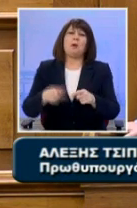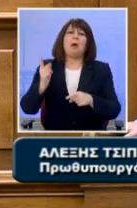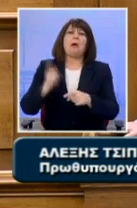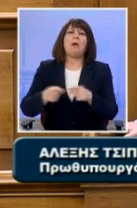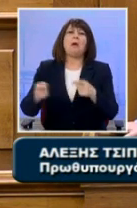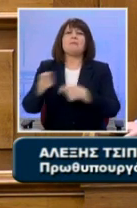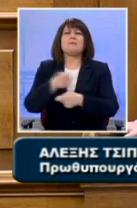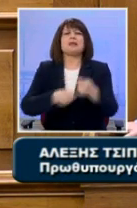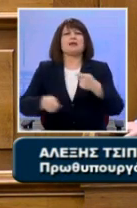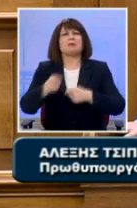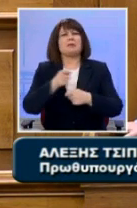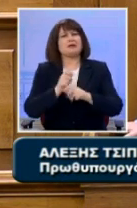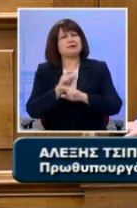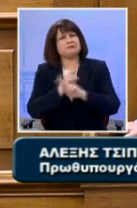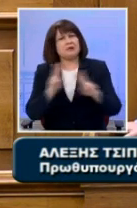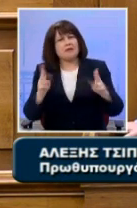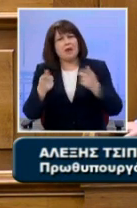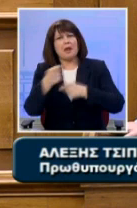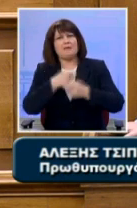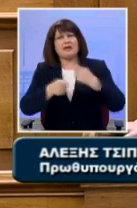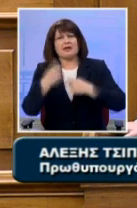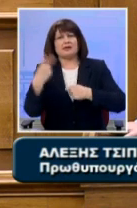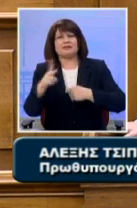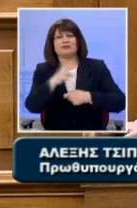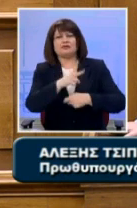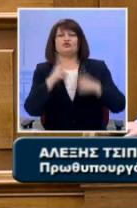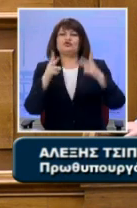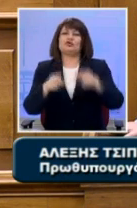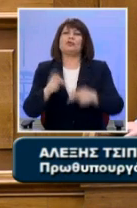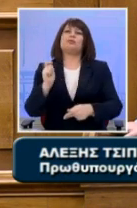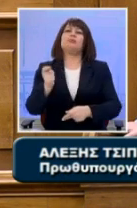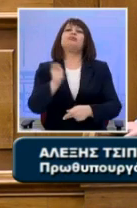επιχειρηματίες, τους υγιείς επιχειρηματίες,